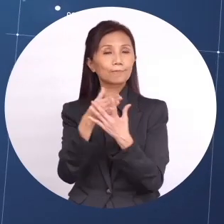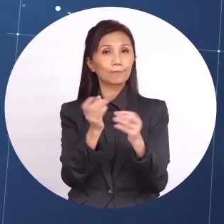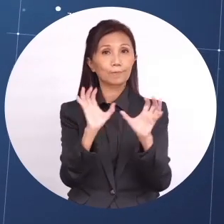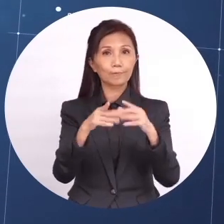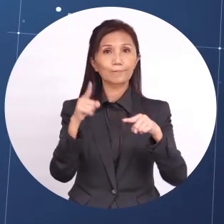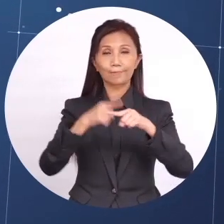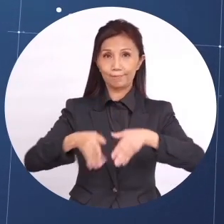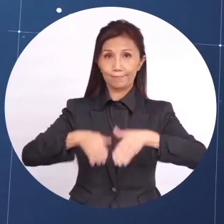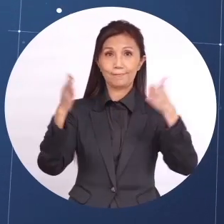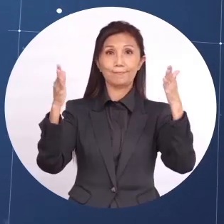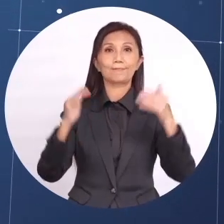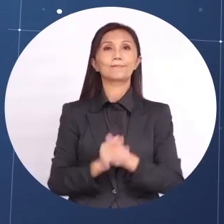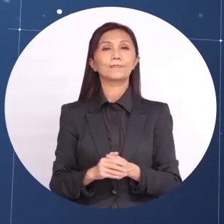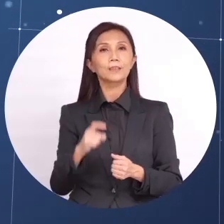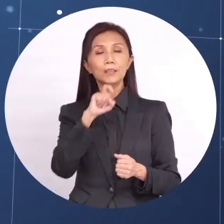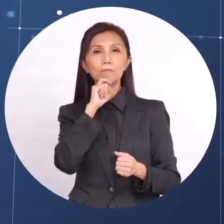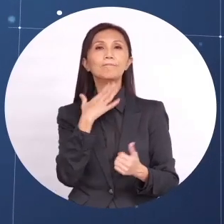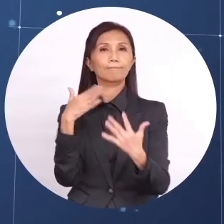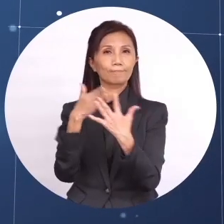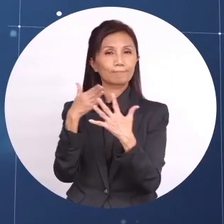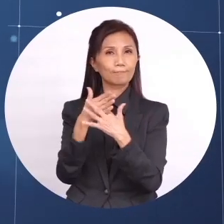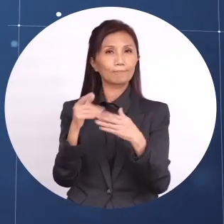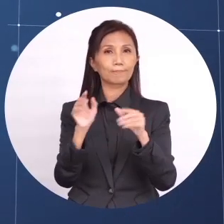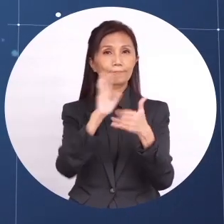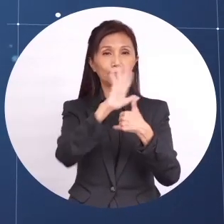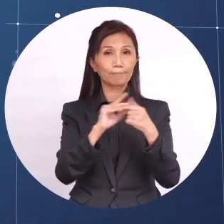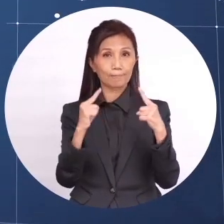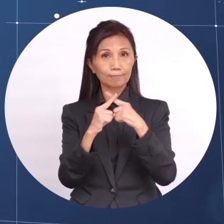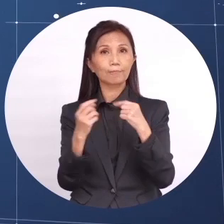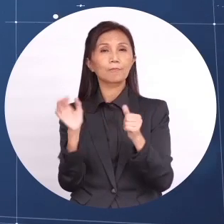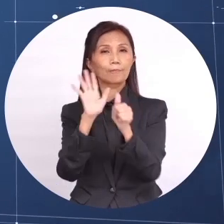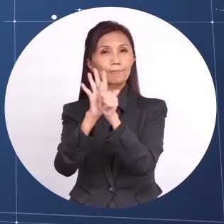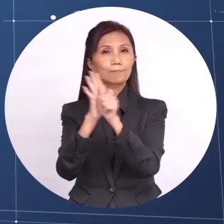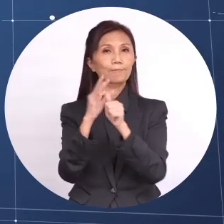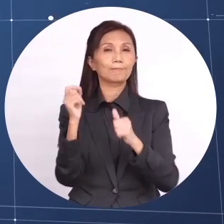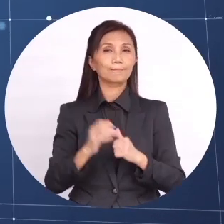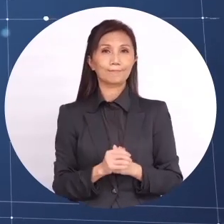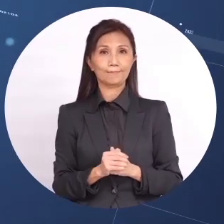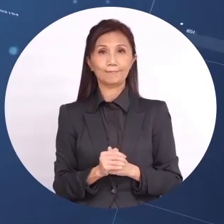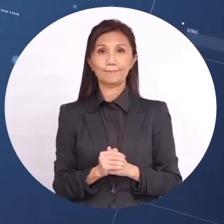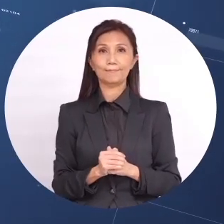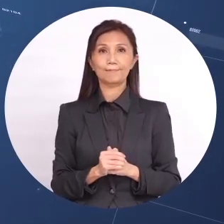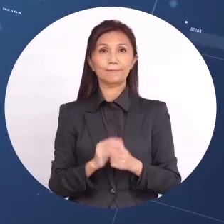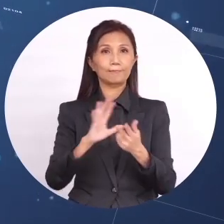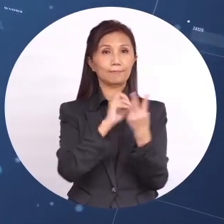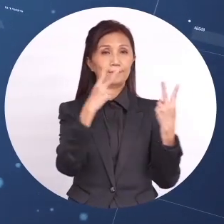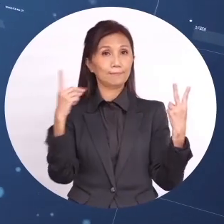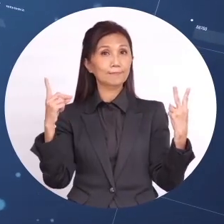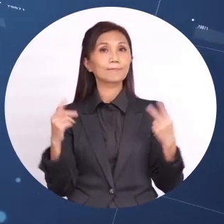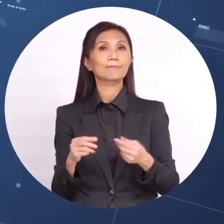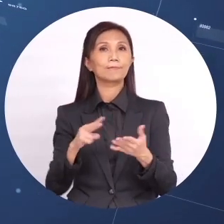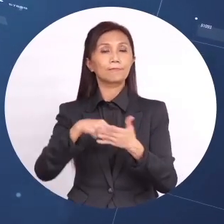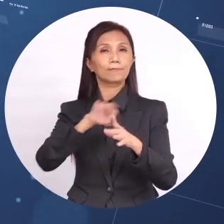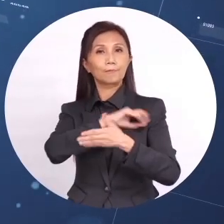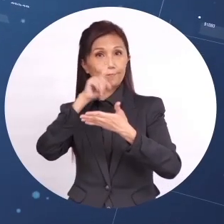亦都正式成立，向受到性骚扰影响的人士提供第一站的支援服务。2021年，立